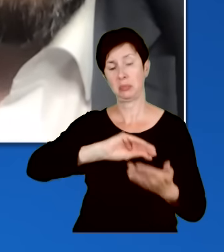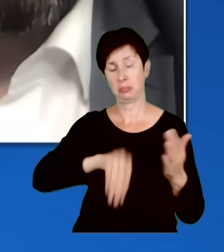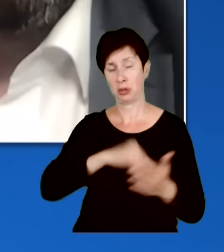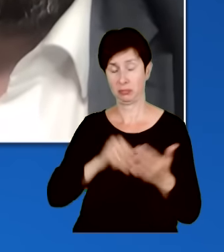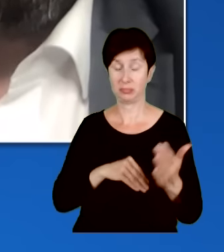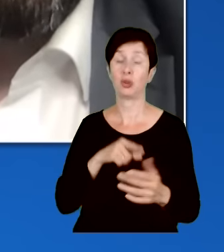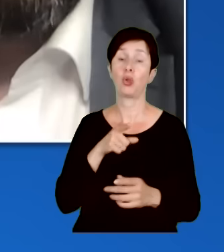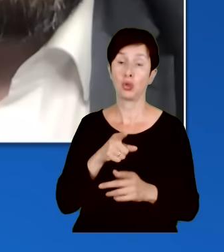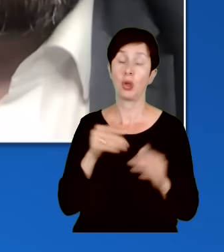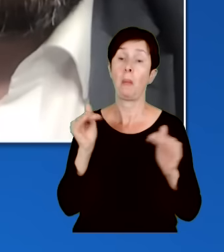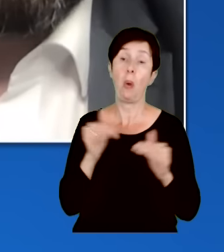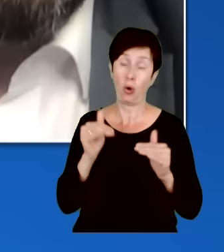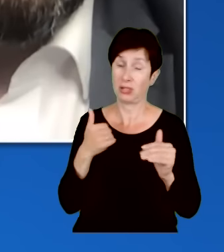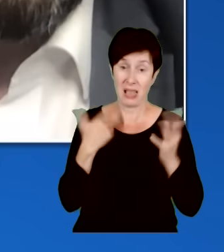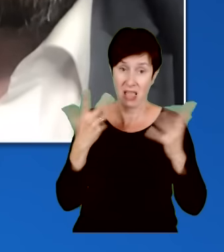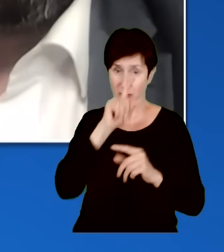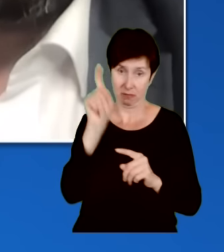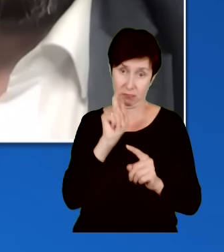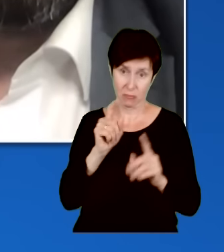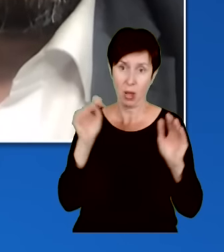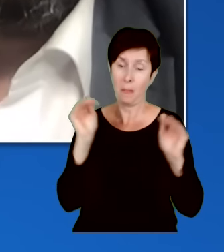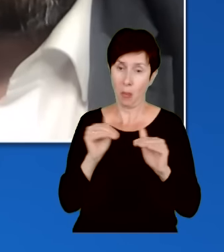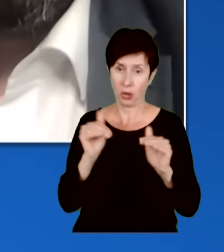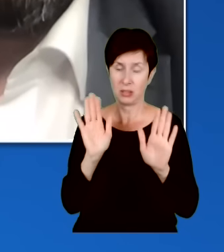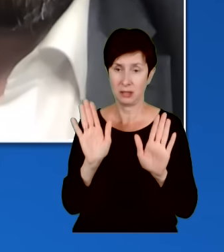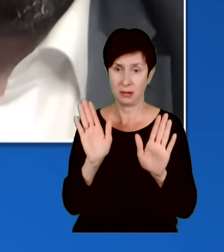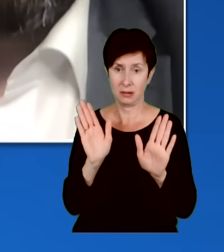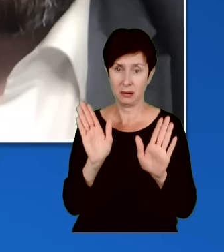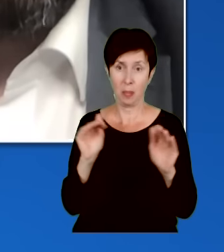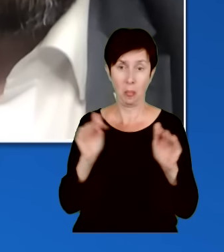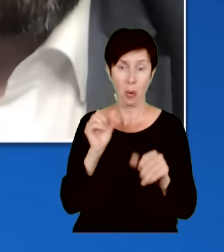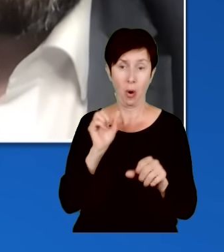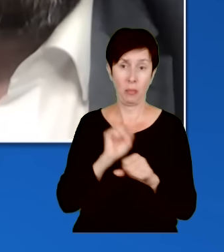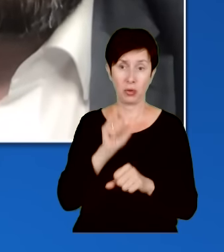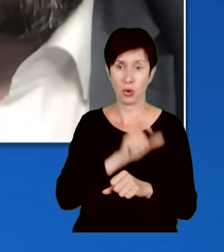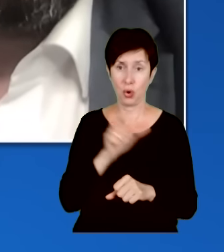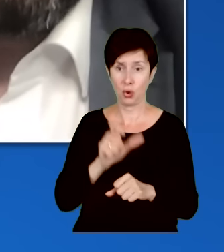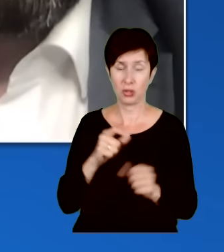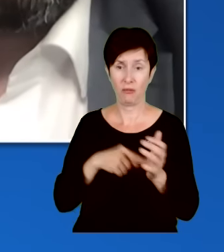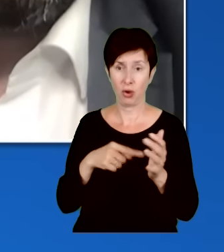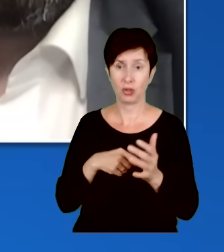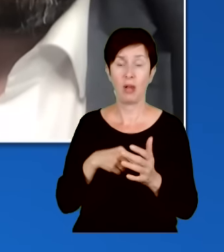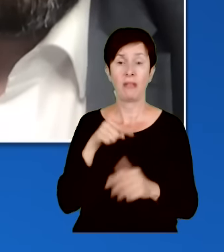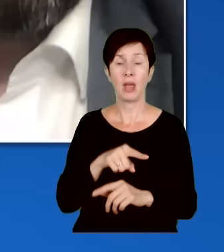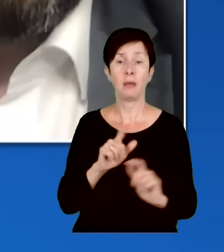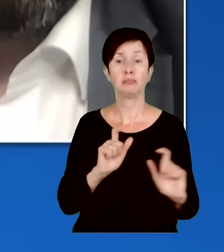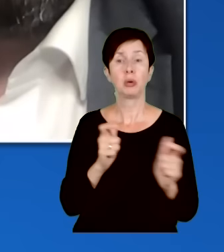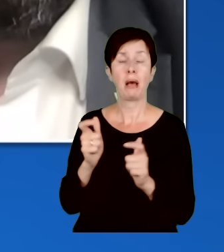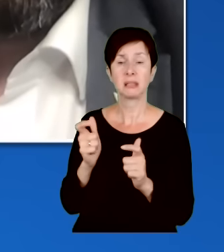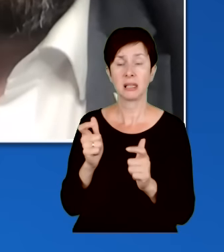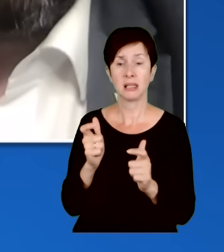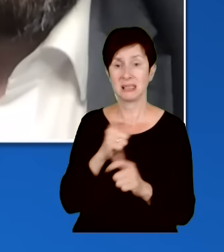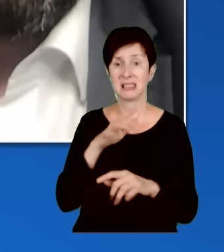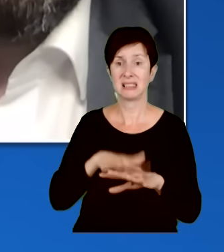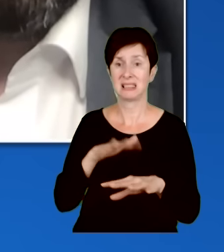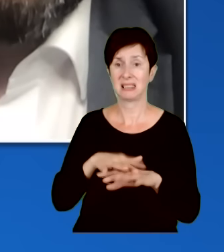stawiam tezę mogły być stawiam pytanie Przepraszam mogły być właśnie tymi przypadkami kiedy system pegazus